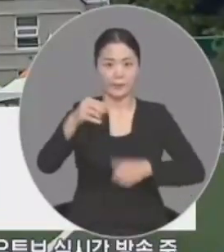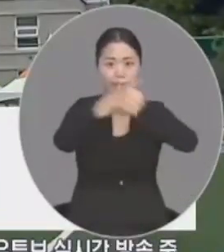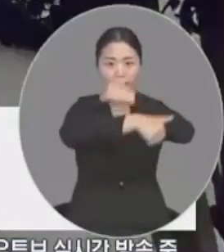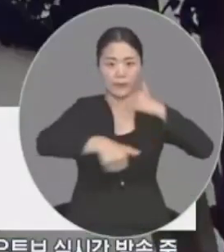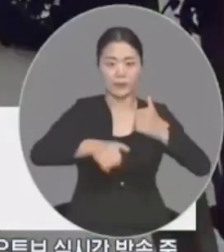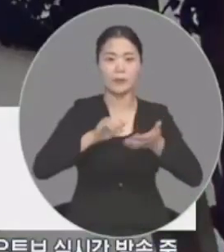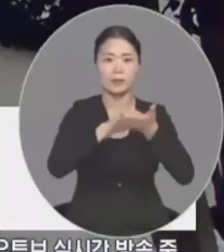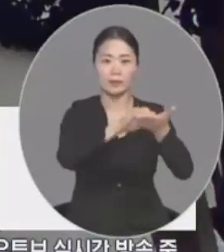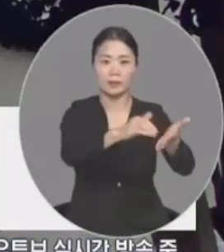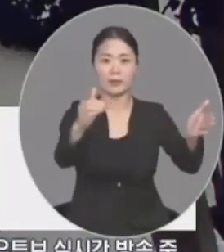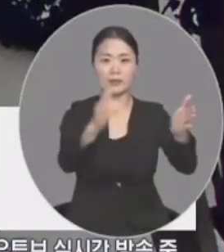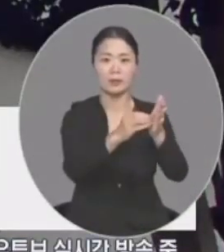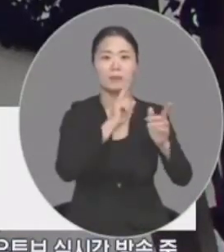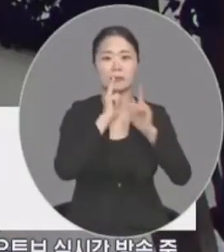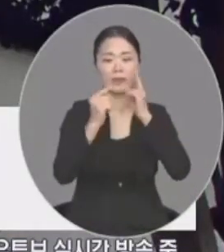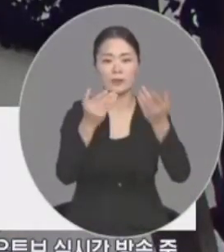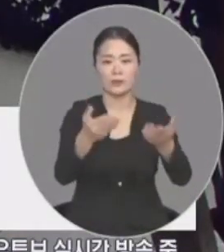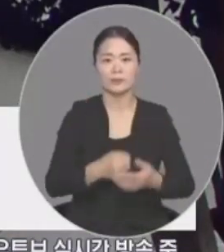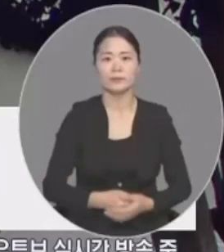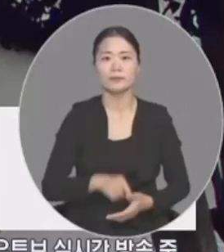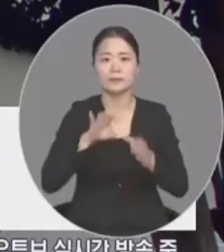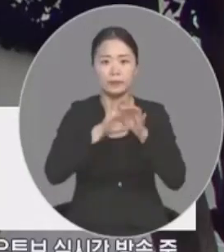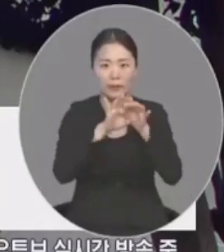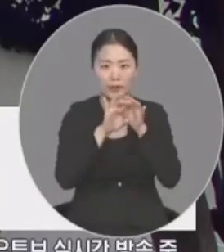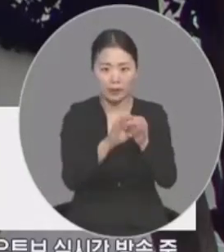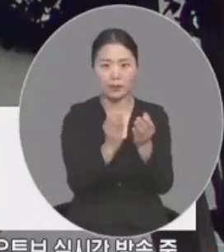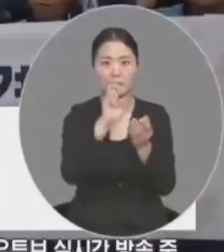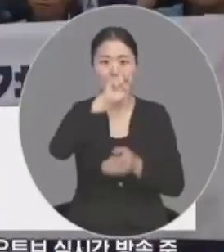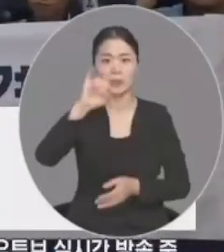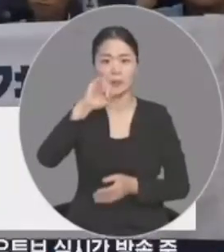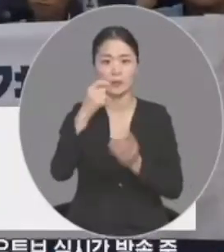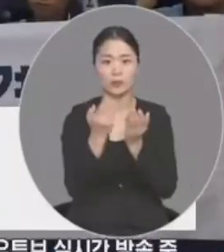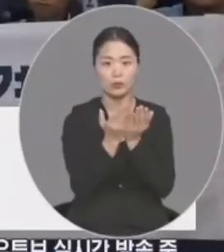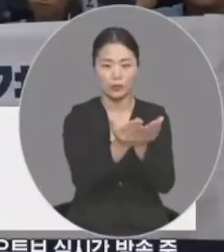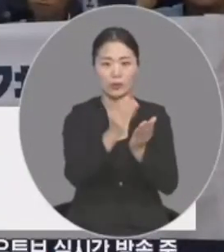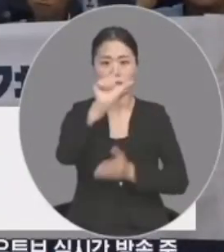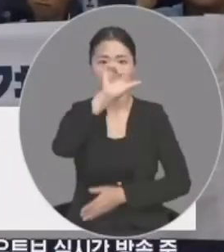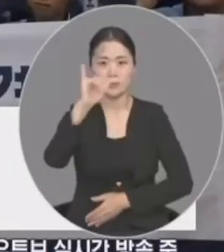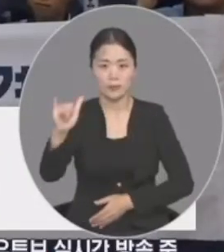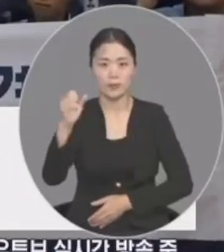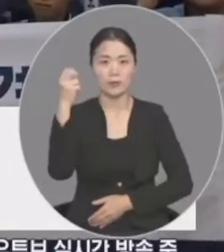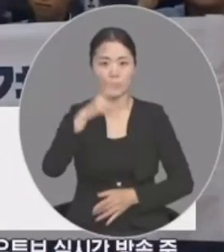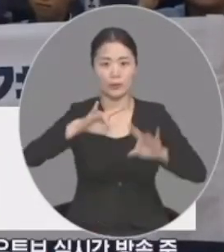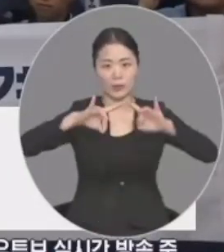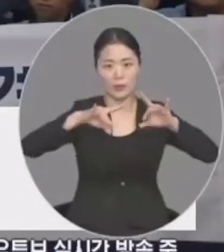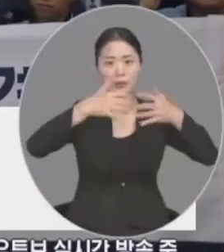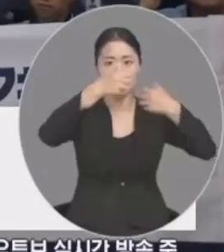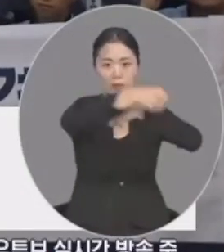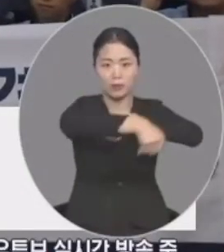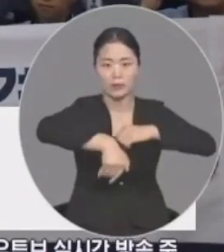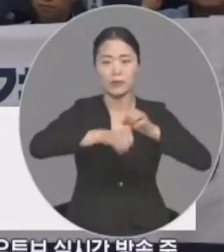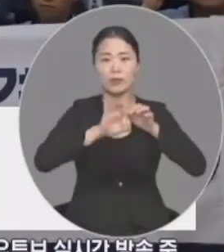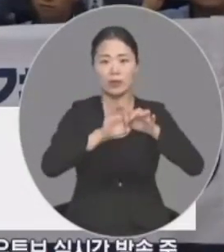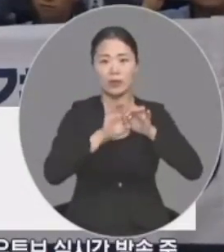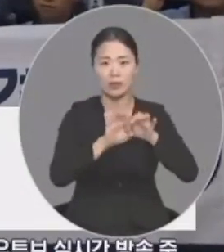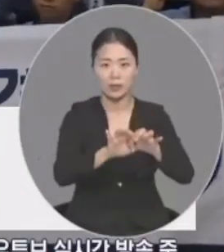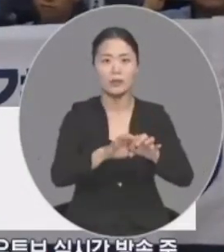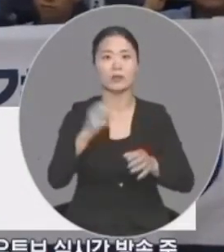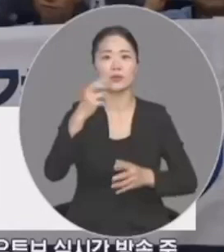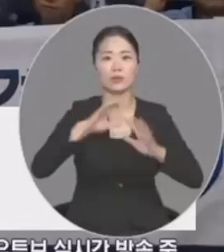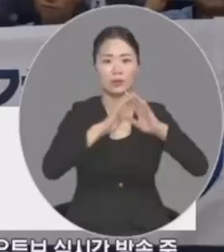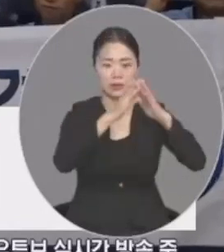HD 현대중공업의 21명 현대미포조선의 5명 HD 현대 일렉트릭의 10명 HD